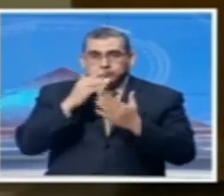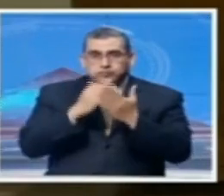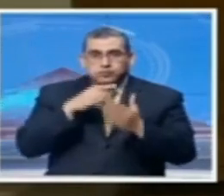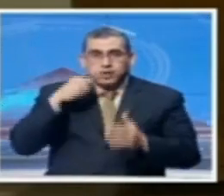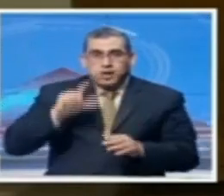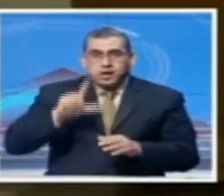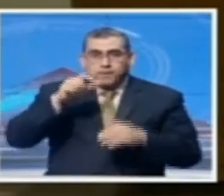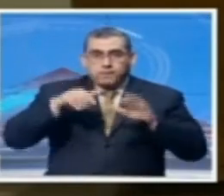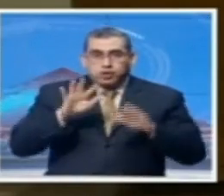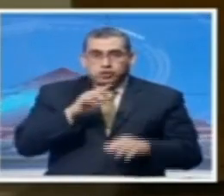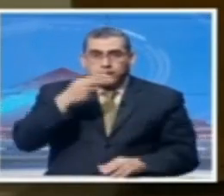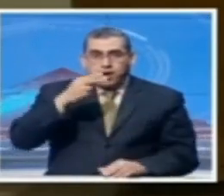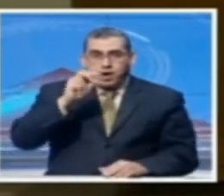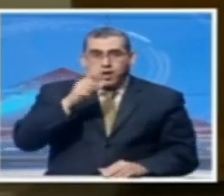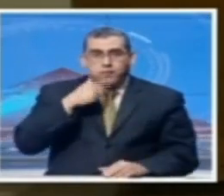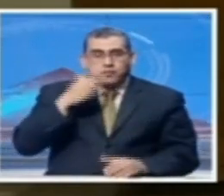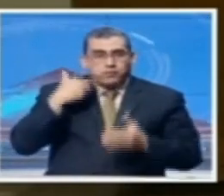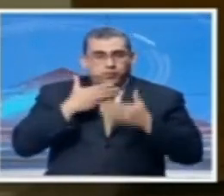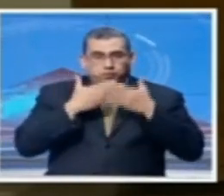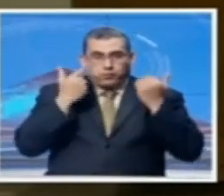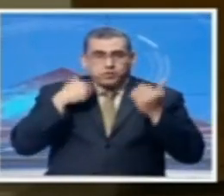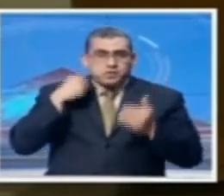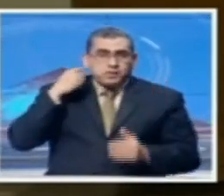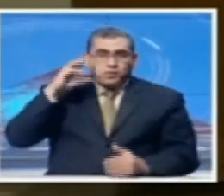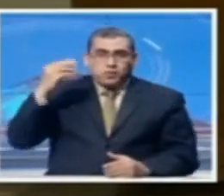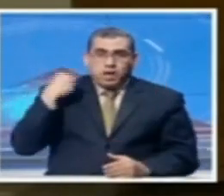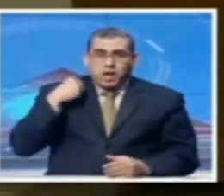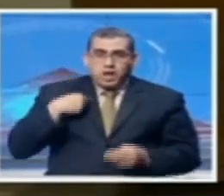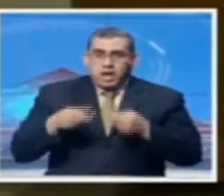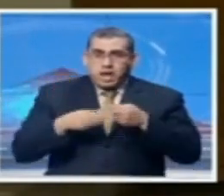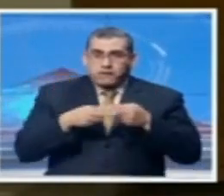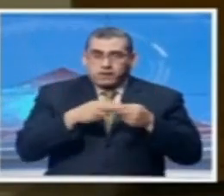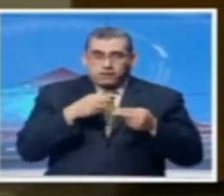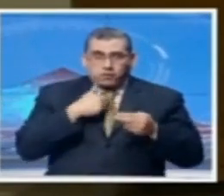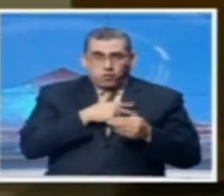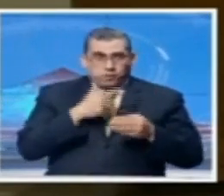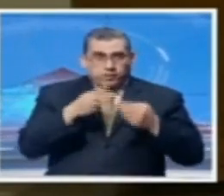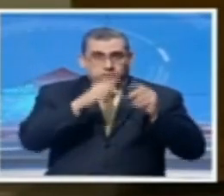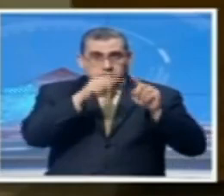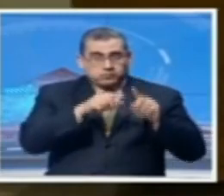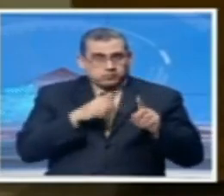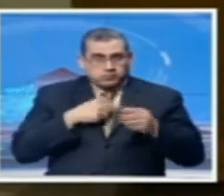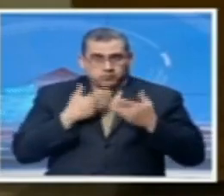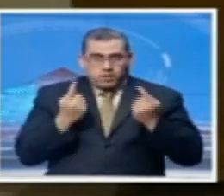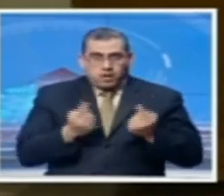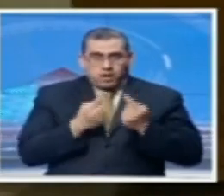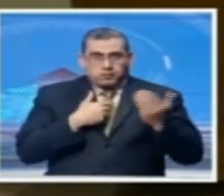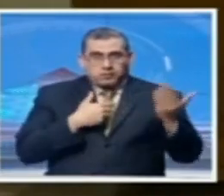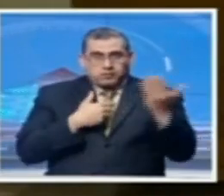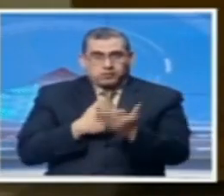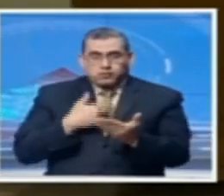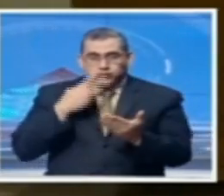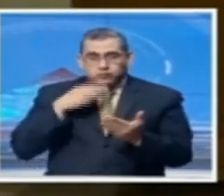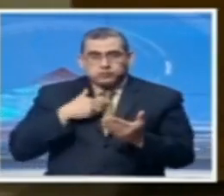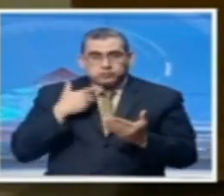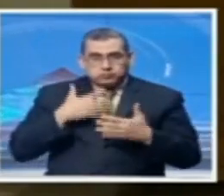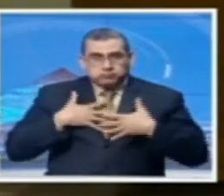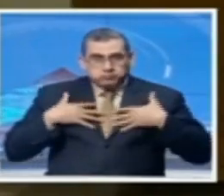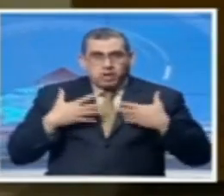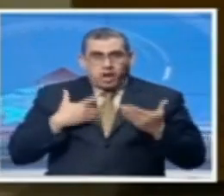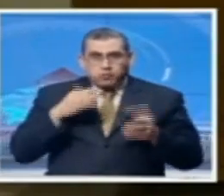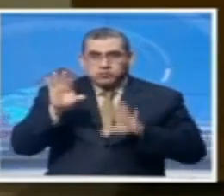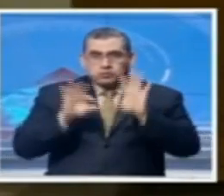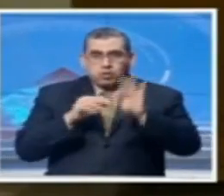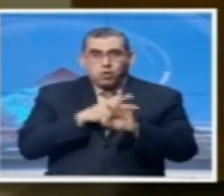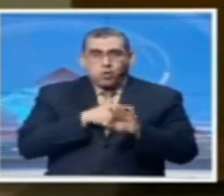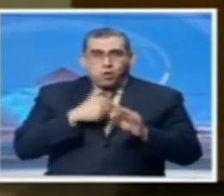رئيس المجلس عقيلة صالح قد نفى وجود معارضة مسبقة لحكومة الدبيبة المرتقبة، معربا عن تطلعه إلى